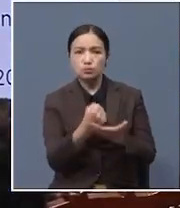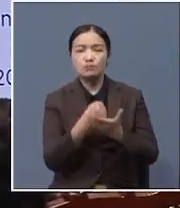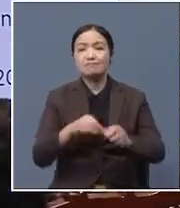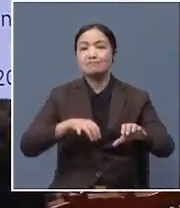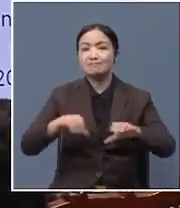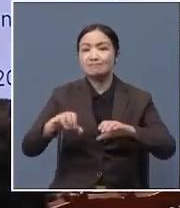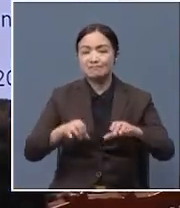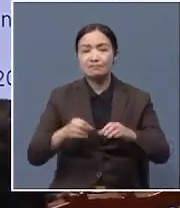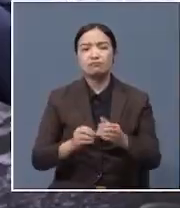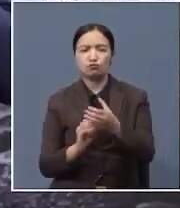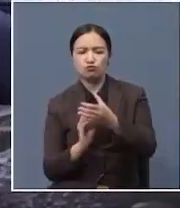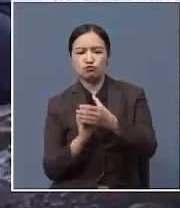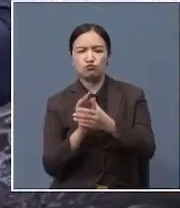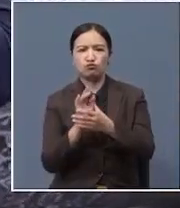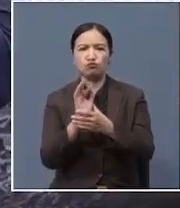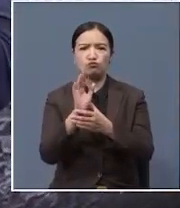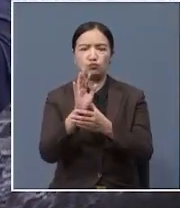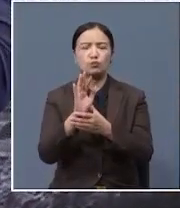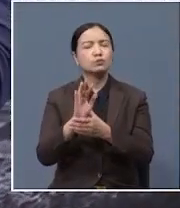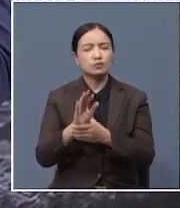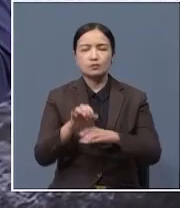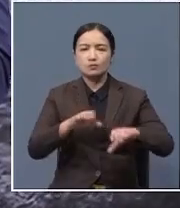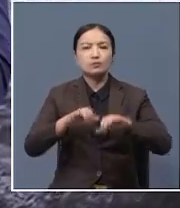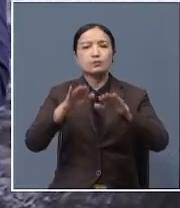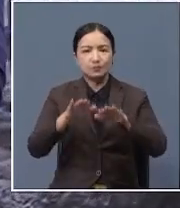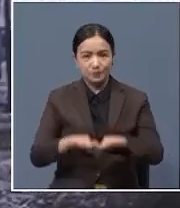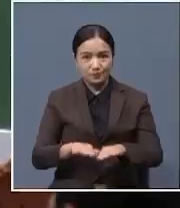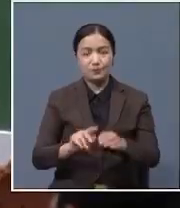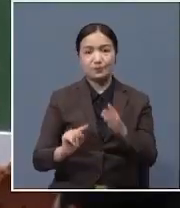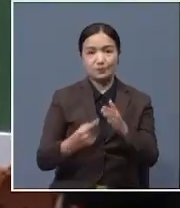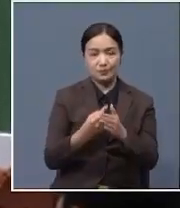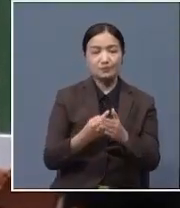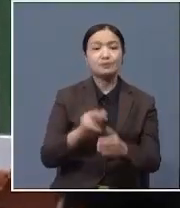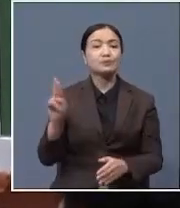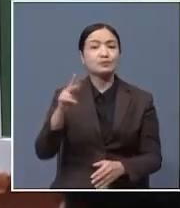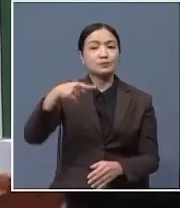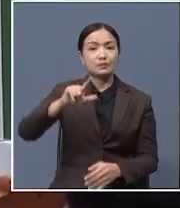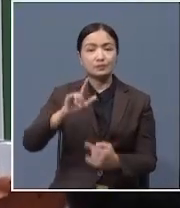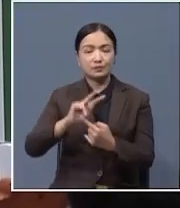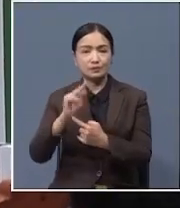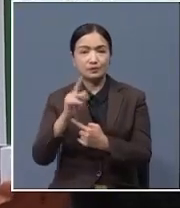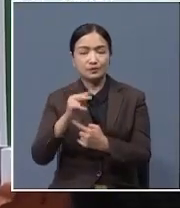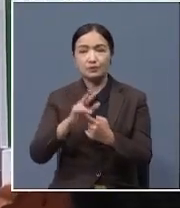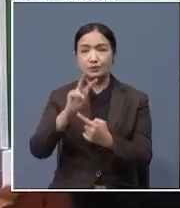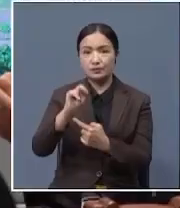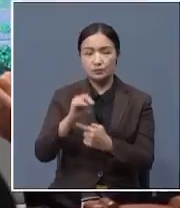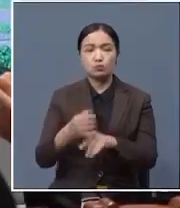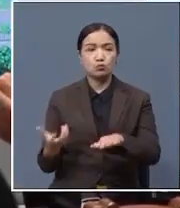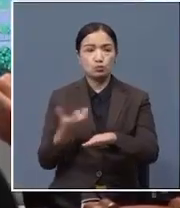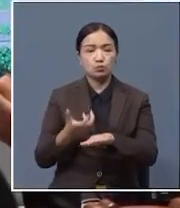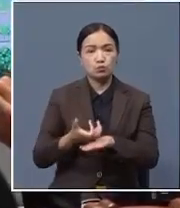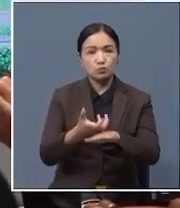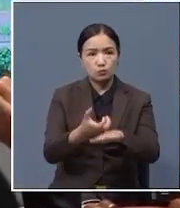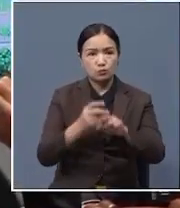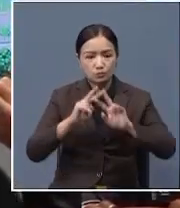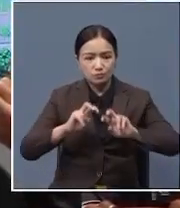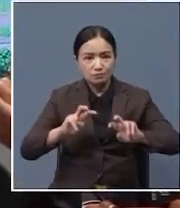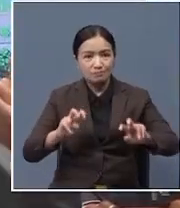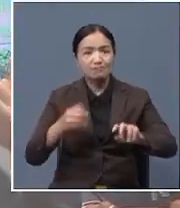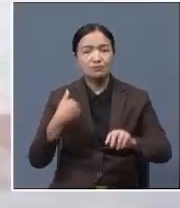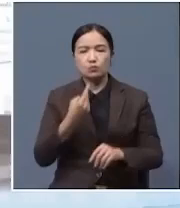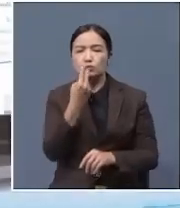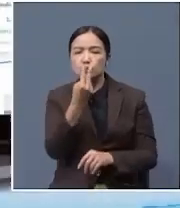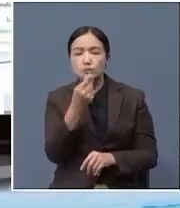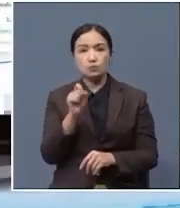ริหารจัดการการปล่อยก๊าซเรือนกระจกอย่างมีประสิทธิภาพตั้งแต่การใช้พลังงานการขนส่งวิเคราะห์แหล่งที่มาติดตามได้